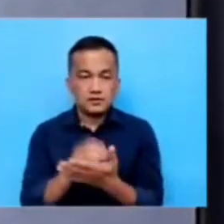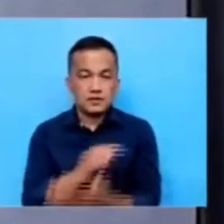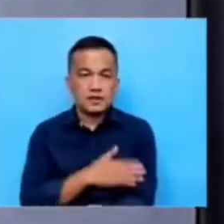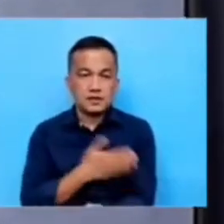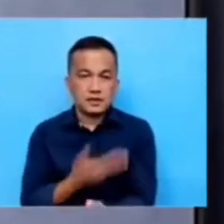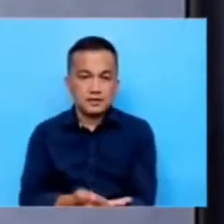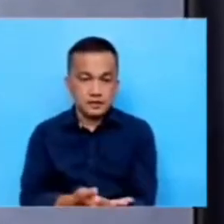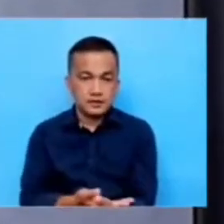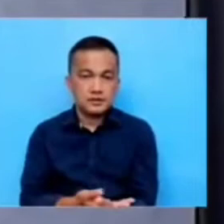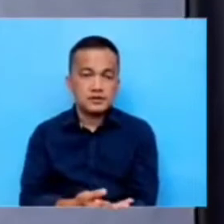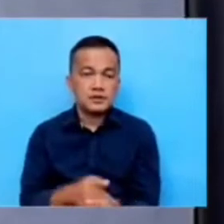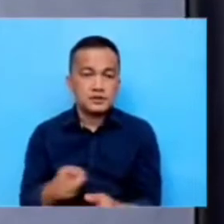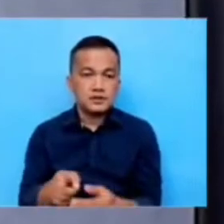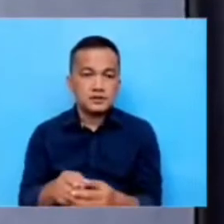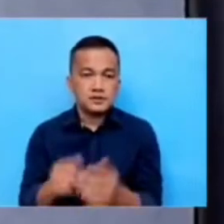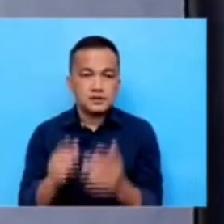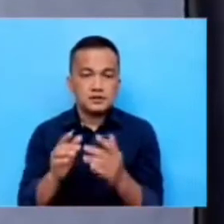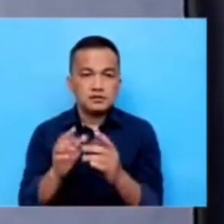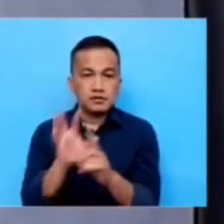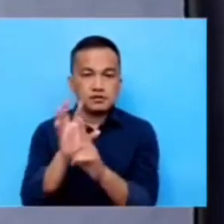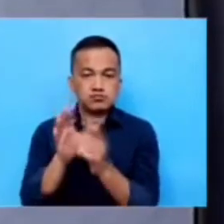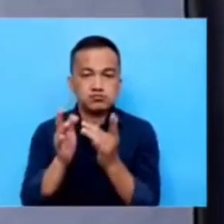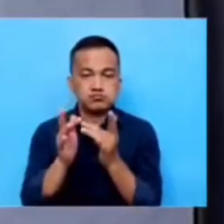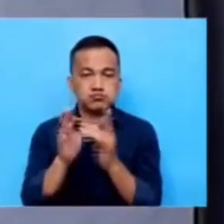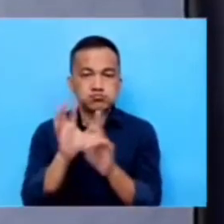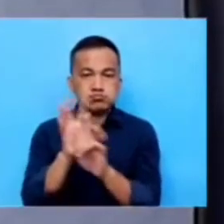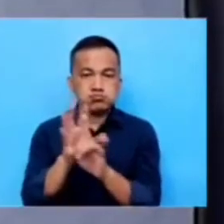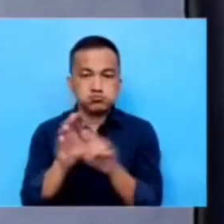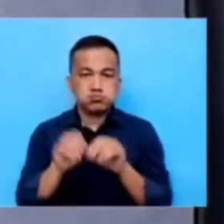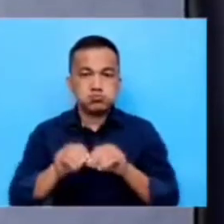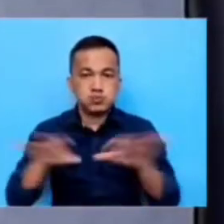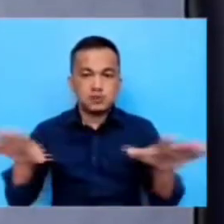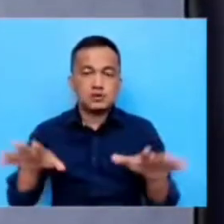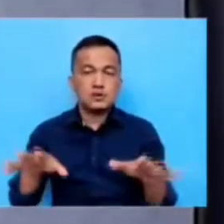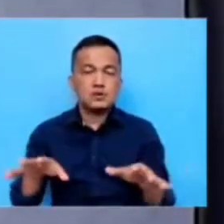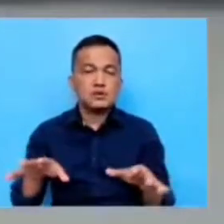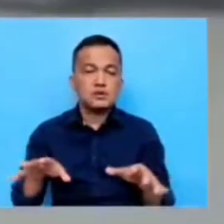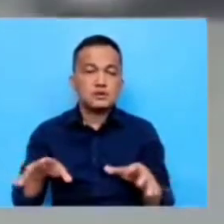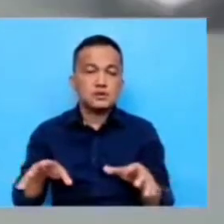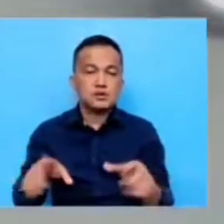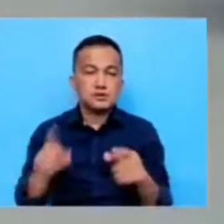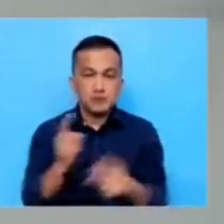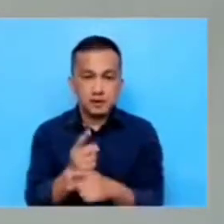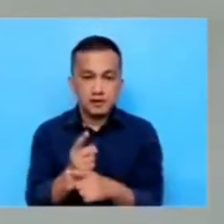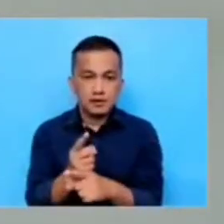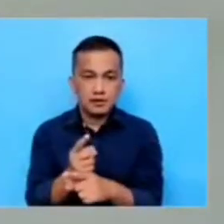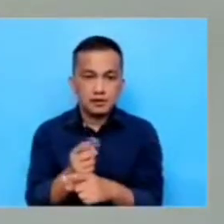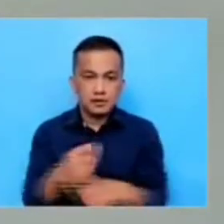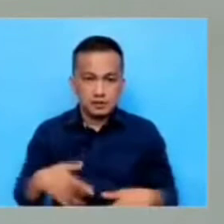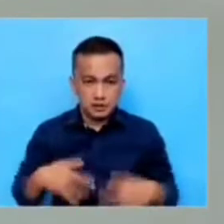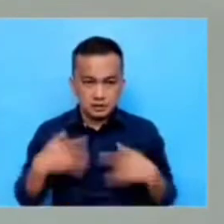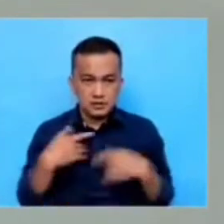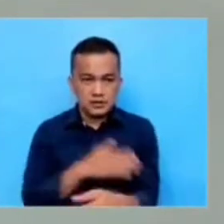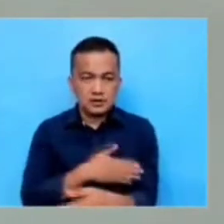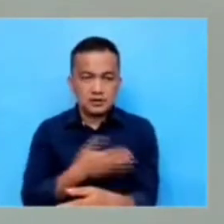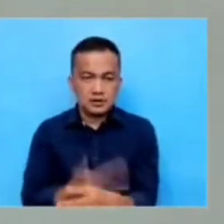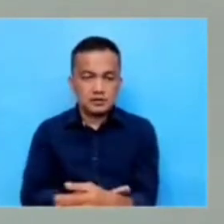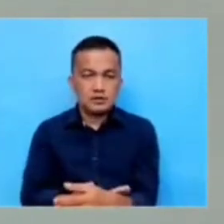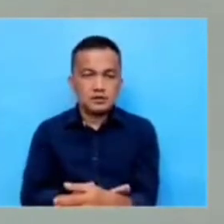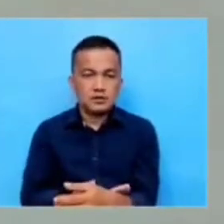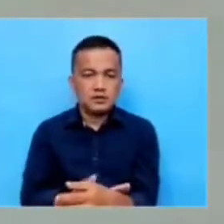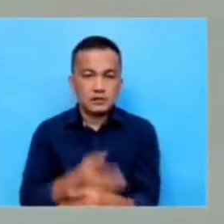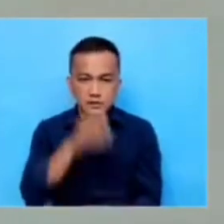Saka nag-viral na eh, di ba? Masisira na yung buhay ng anak ko. Ito, aksidente naman talaga